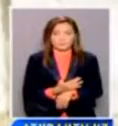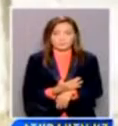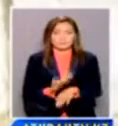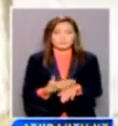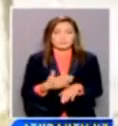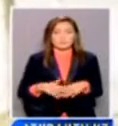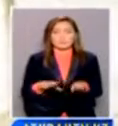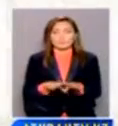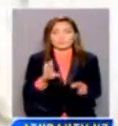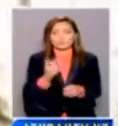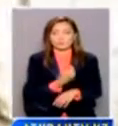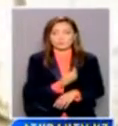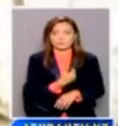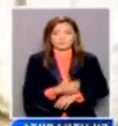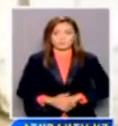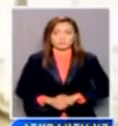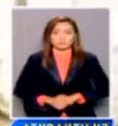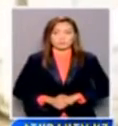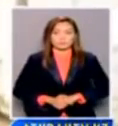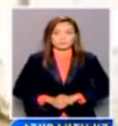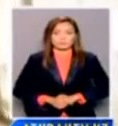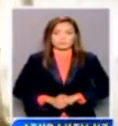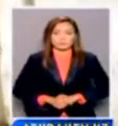жолға алуға болмай екен соны.